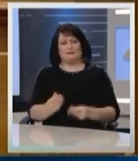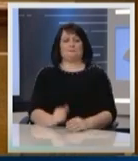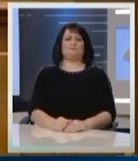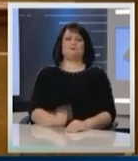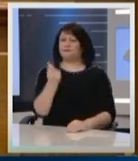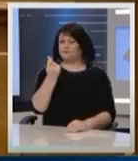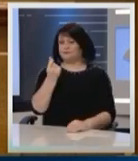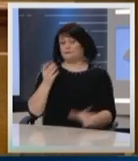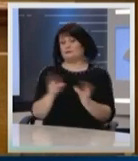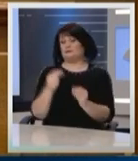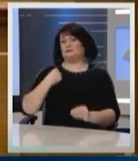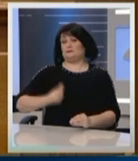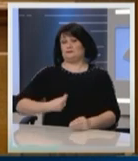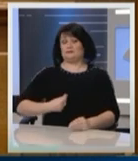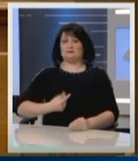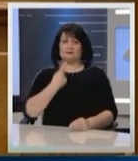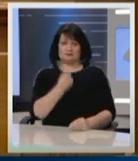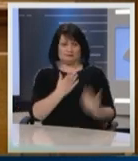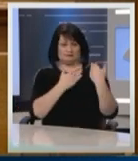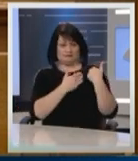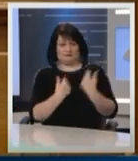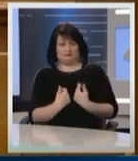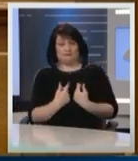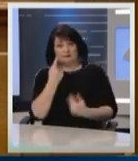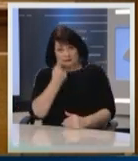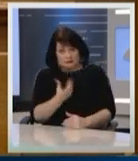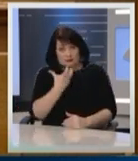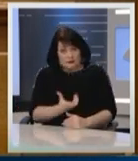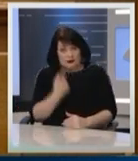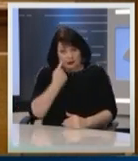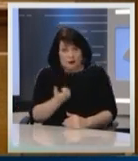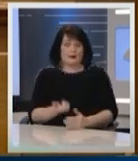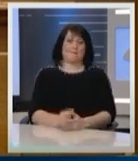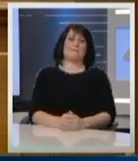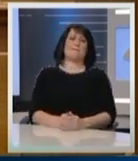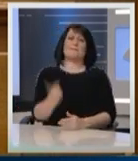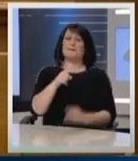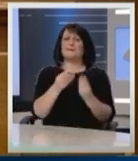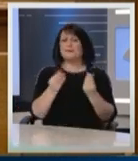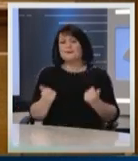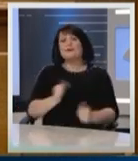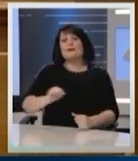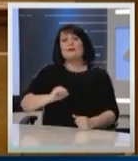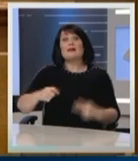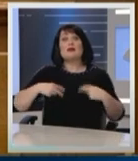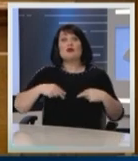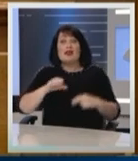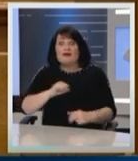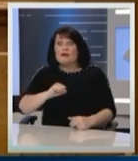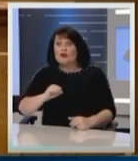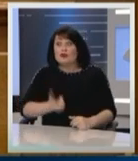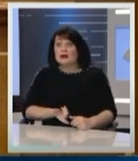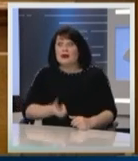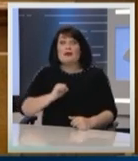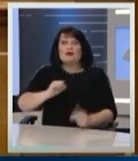για χρήματα του δημοσίου. Το λέω υπευθύνως αυτό, εξετάστε το σοβαρά, γιατί αλλιώς θα φοβούνται να αναλάβουν υπουργοί κάποιοι εδώ. Θα